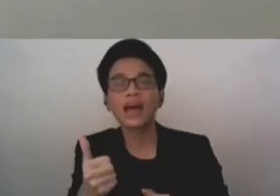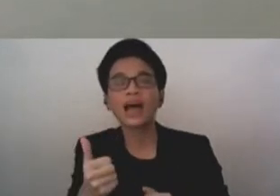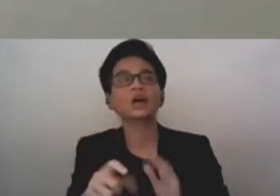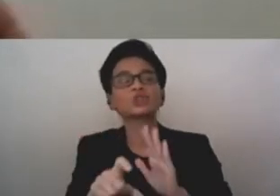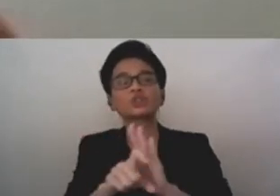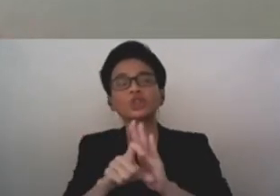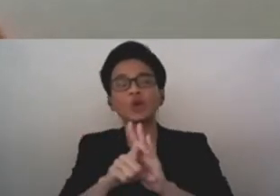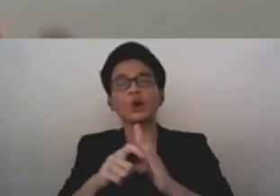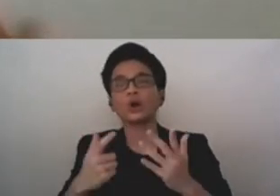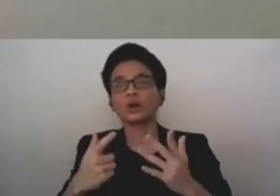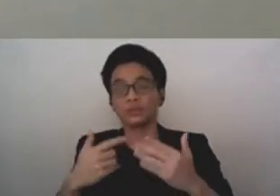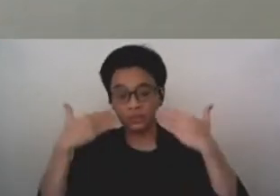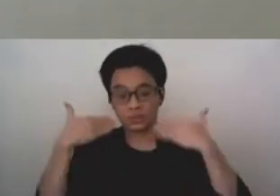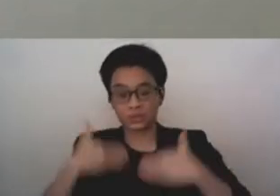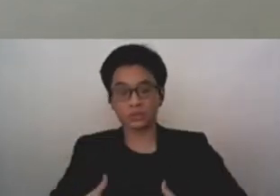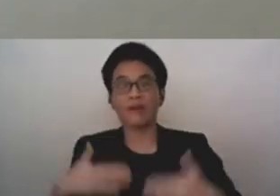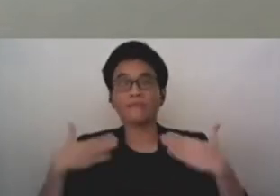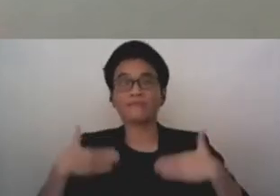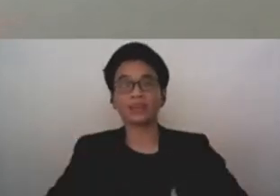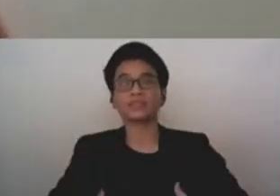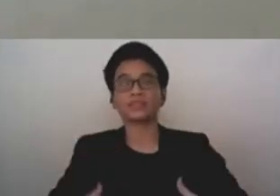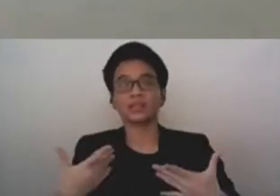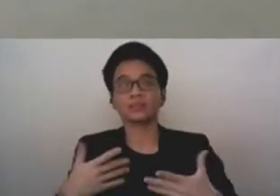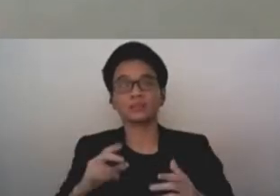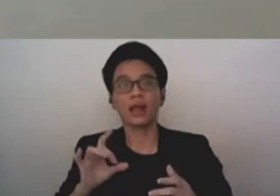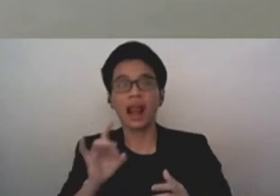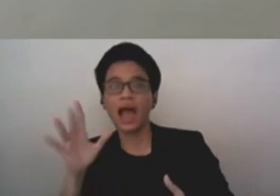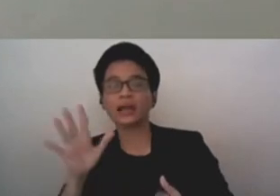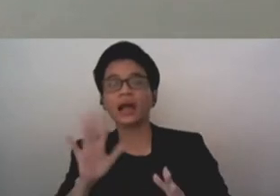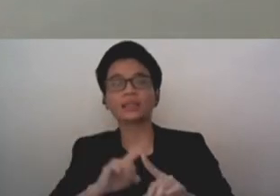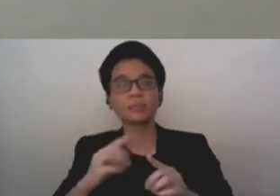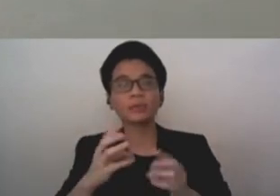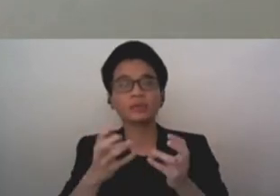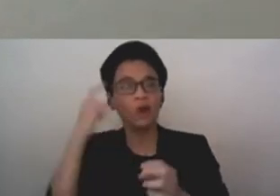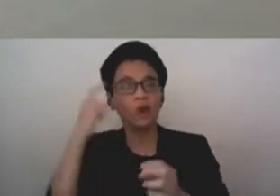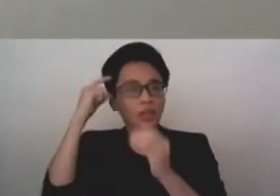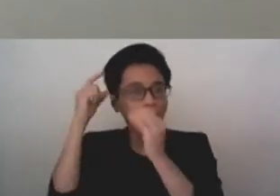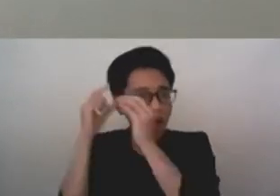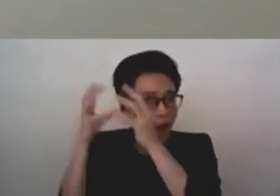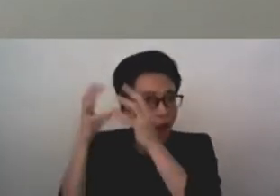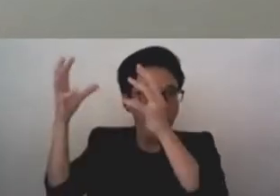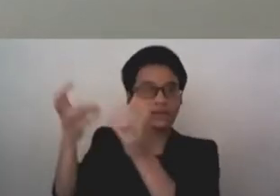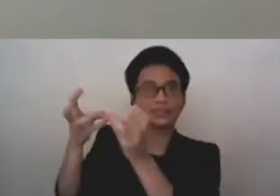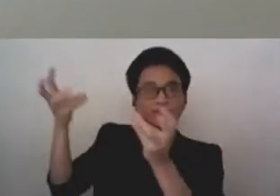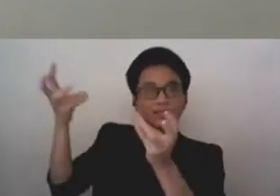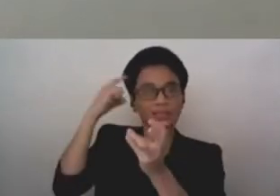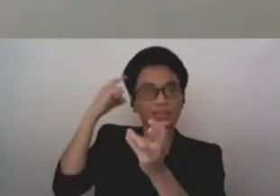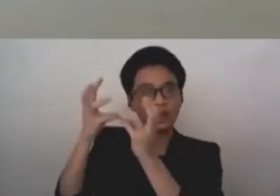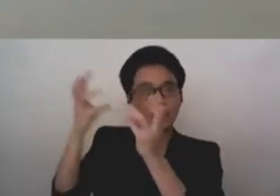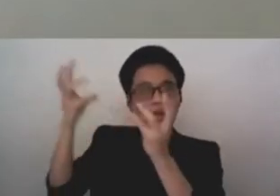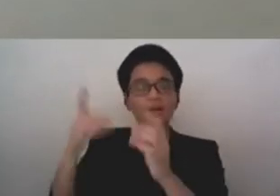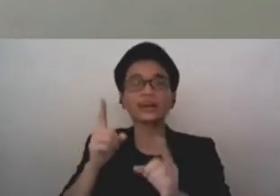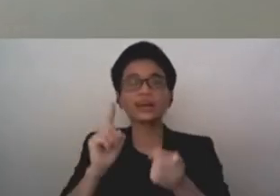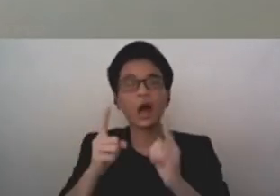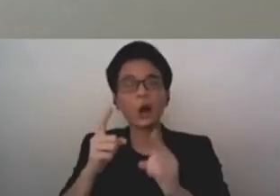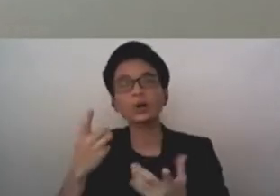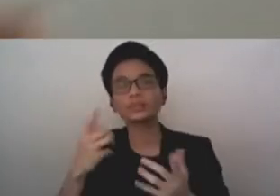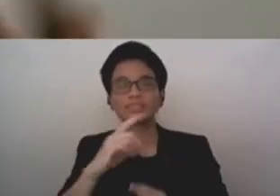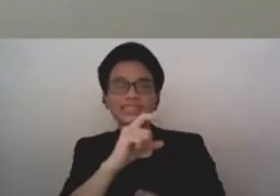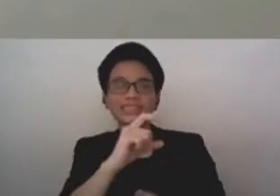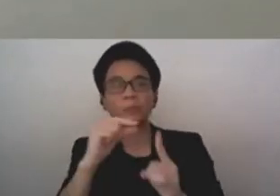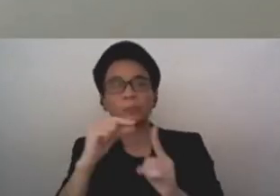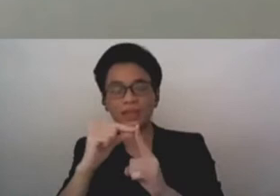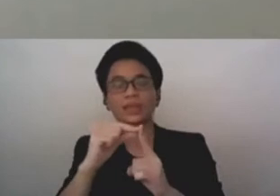secara fisik, tapi di dalam jaringan otak. Jadi cerebral palsy itu kan yang kena di jaringan otaknya ya, yang